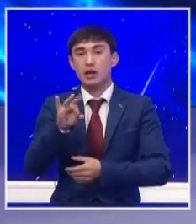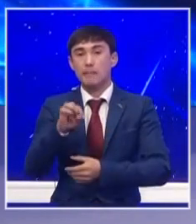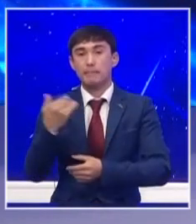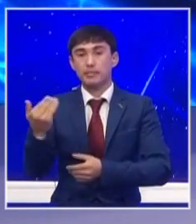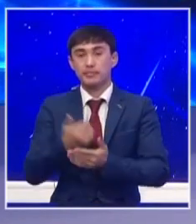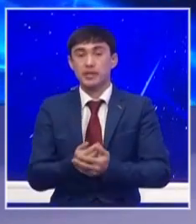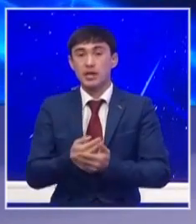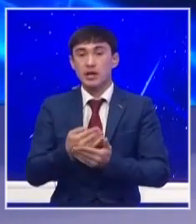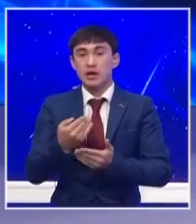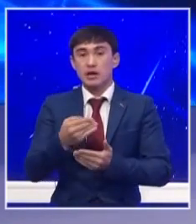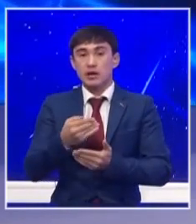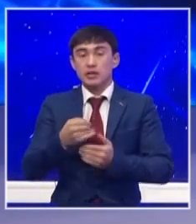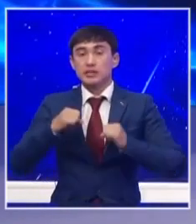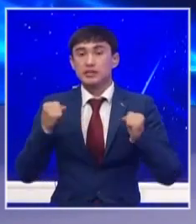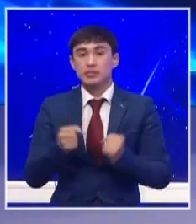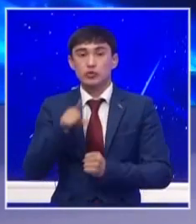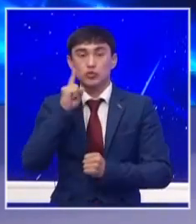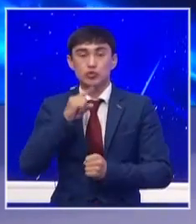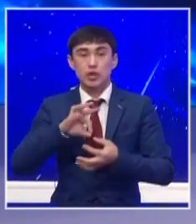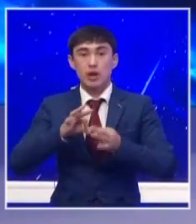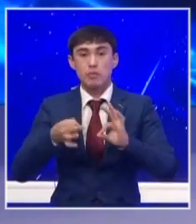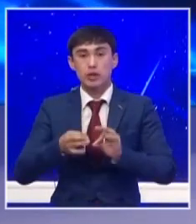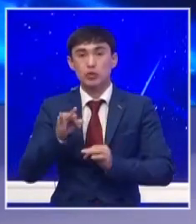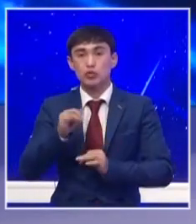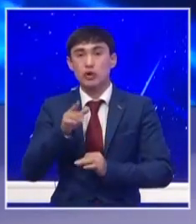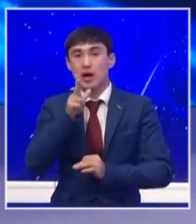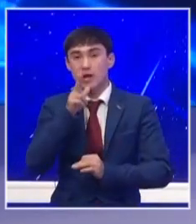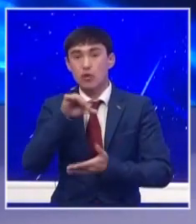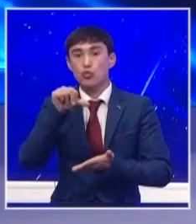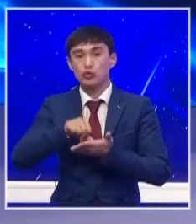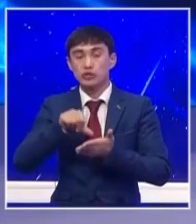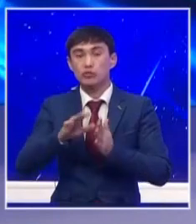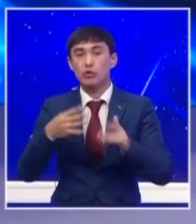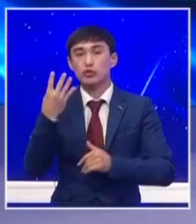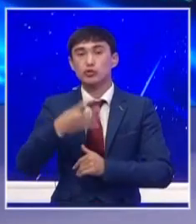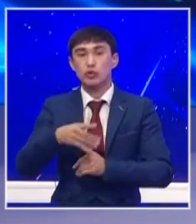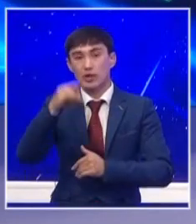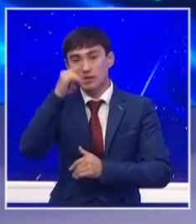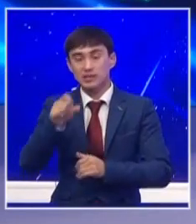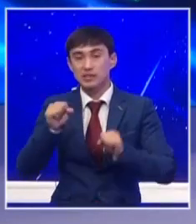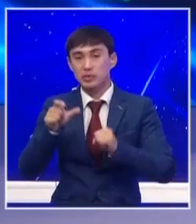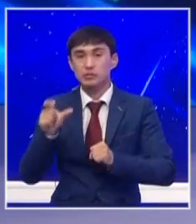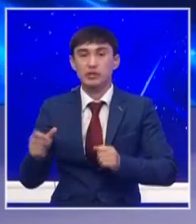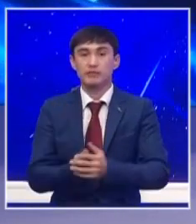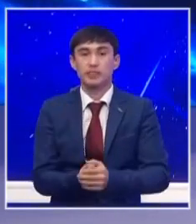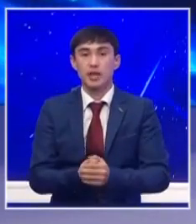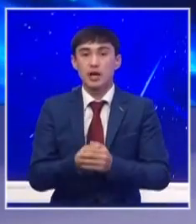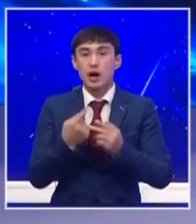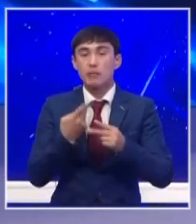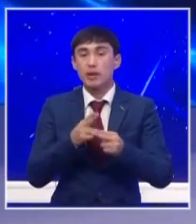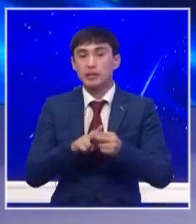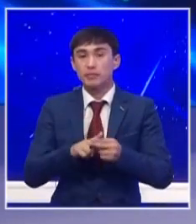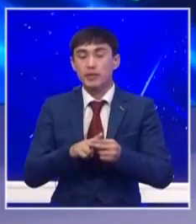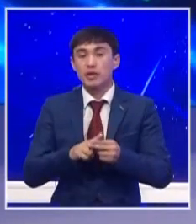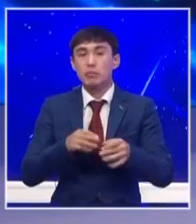Эмиратах тем временем в зимней юношеской Олимпиаде в Южной Корее примут участие более со казахстанских спортсменов об